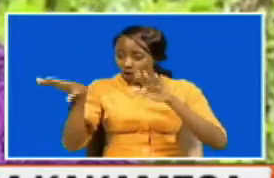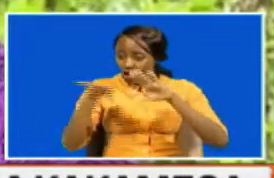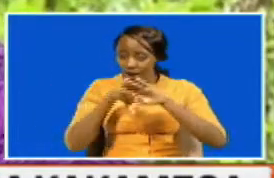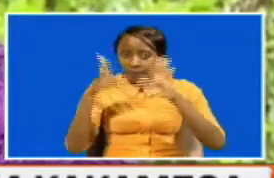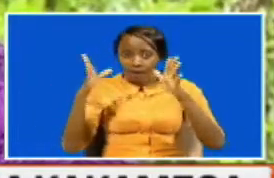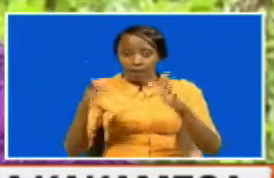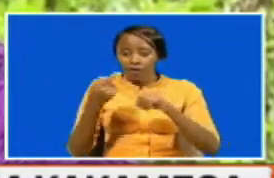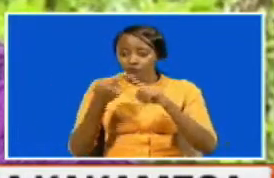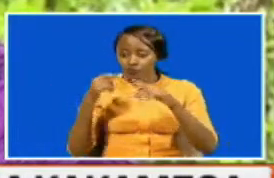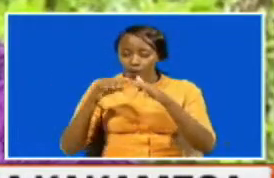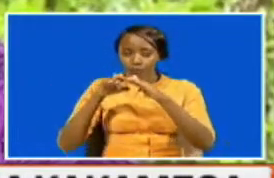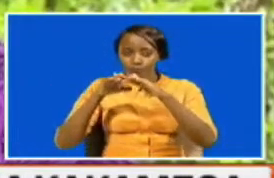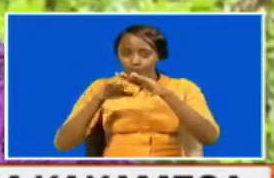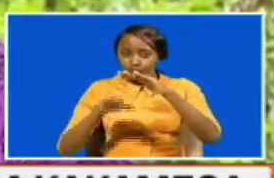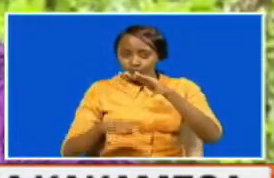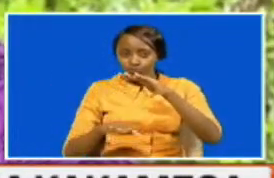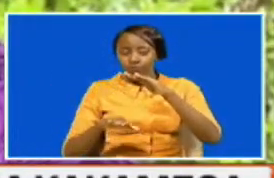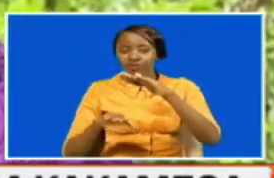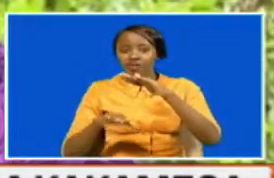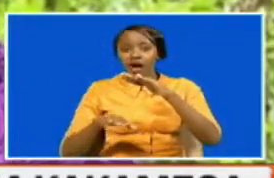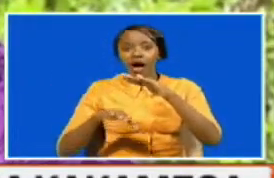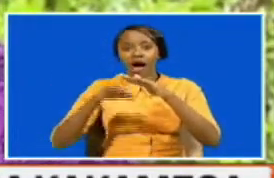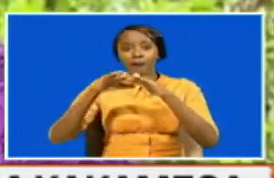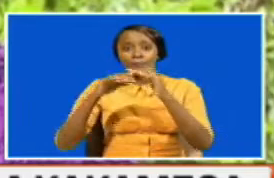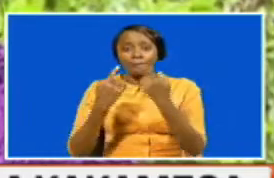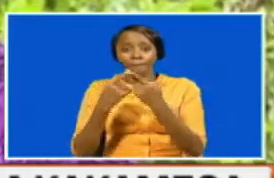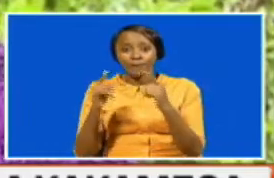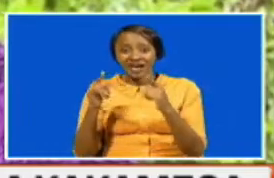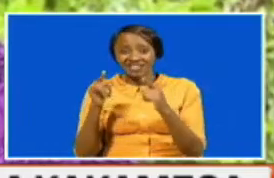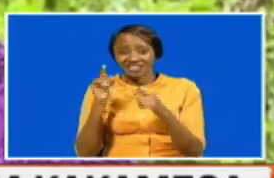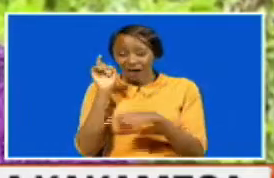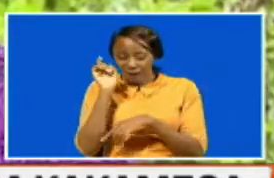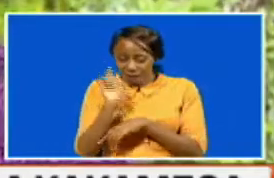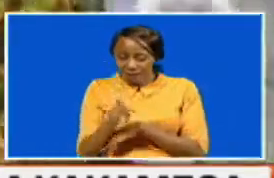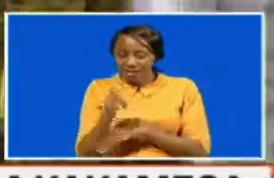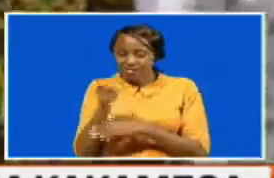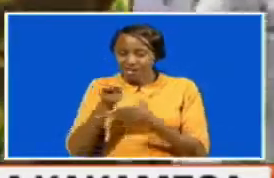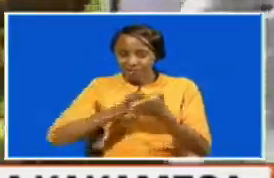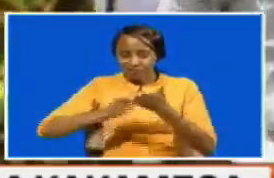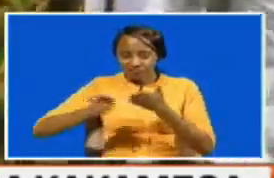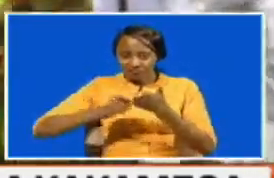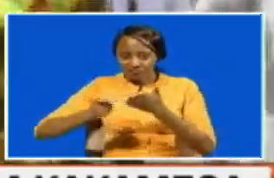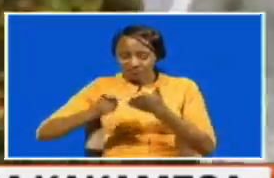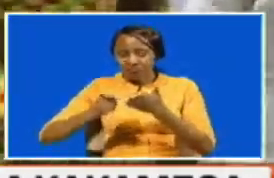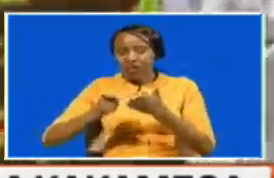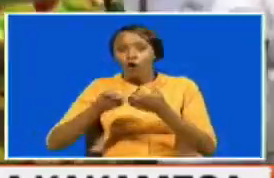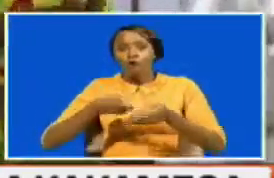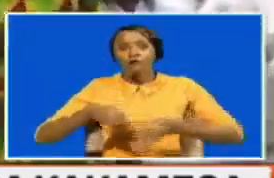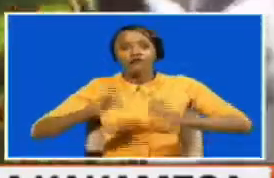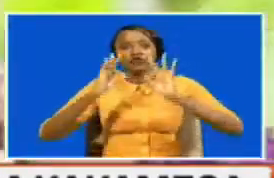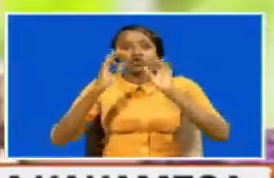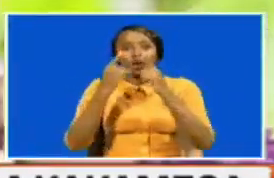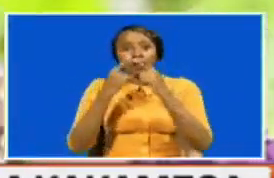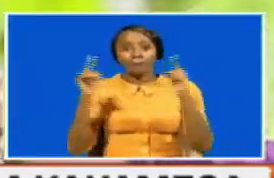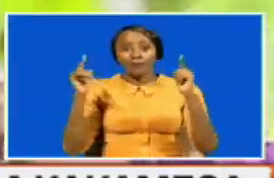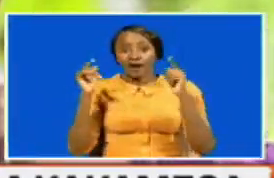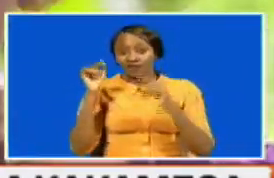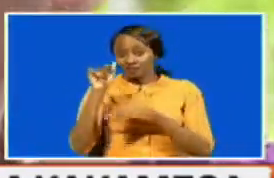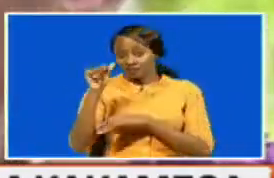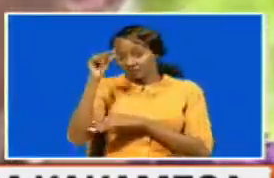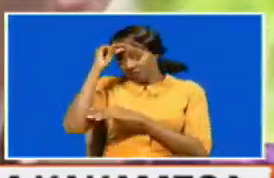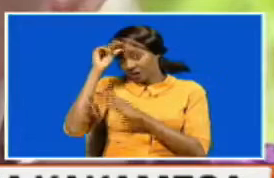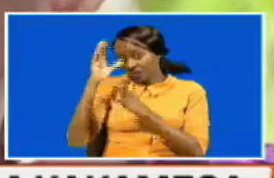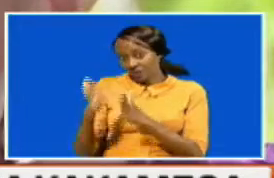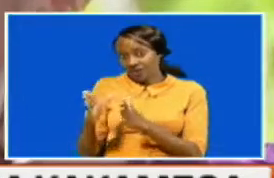from the grassroots. And after that, the chair should resign officially. Barasa ikizingatiwa ni gavana na mwakilishi wa